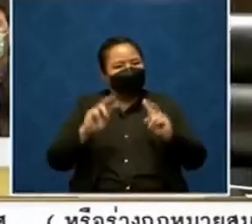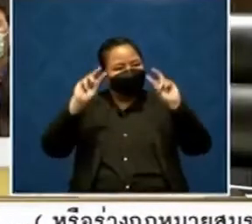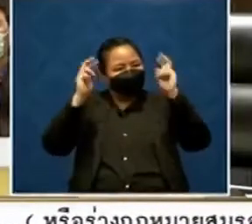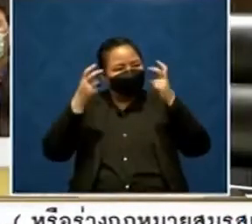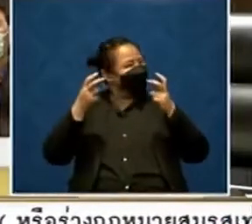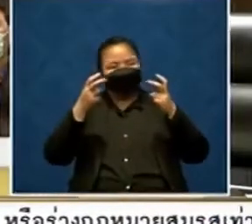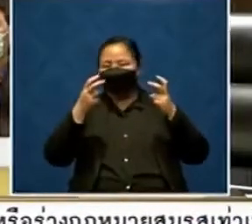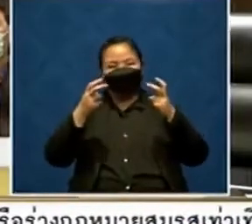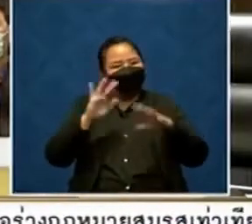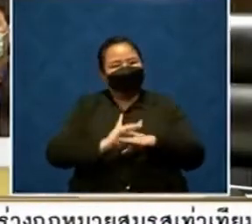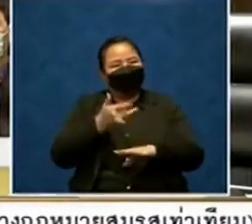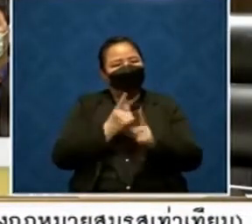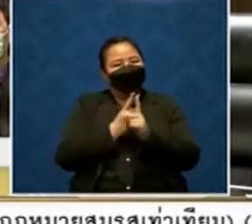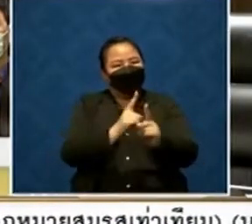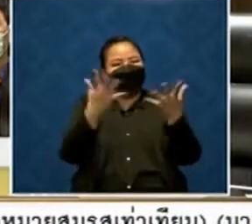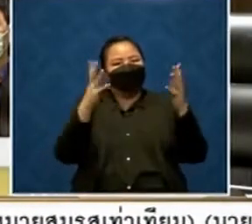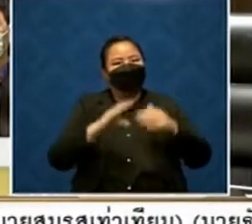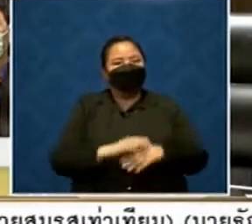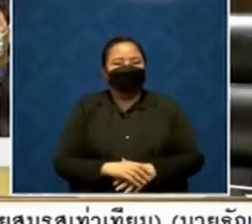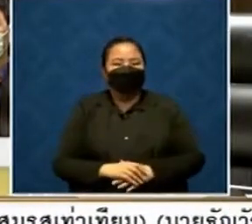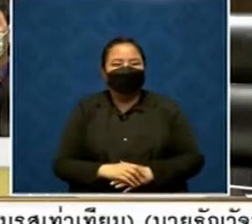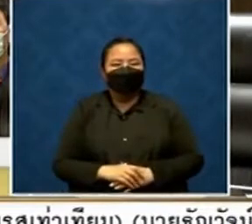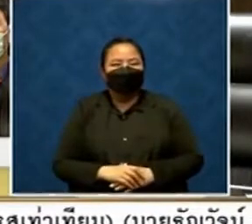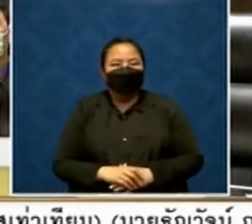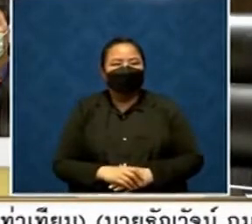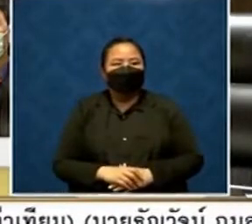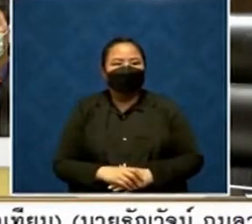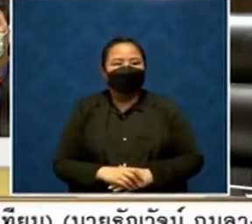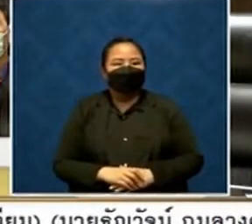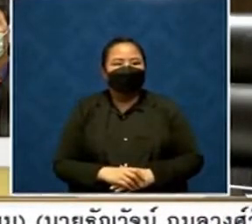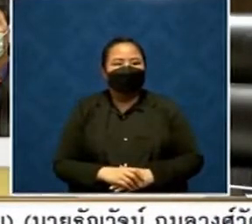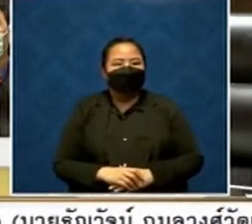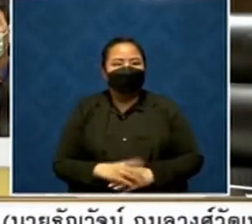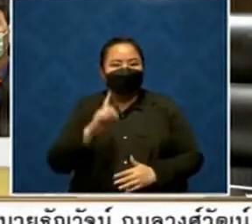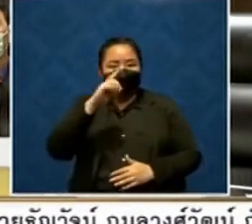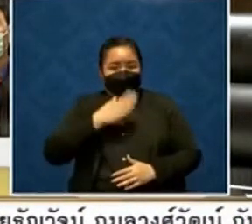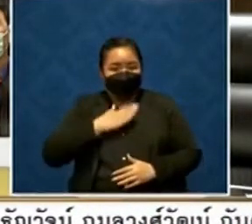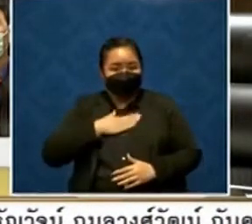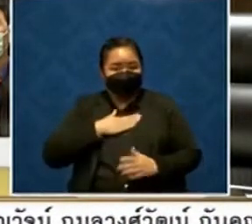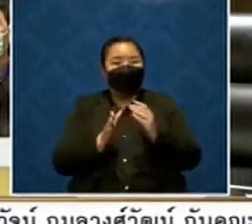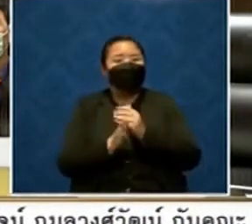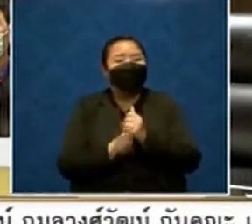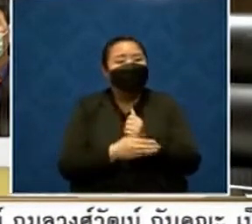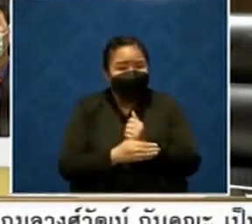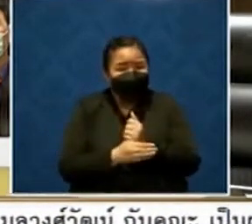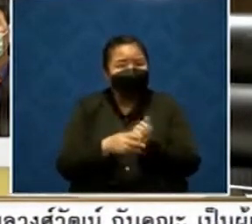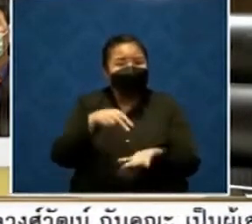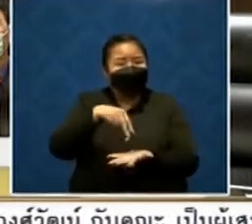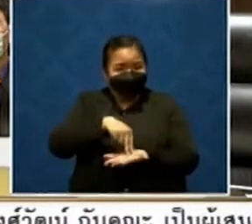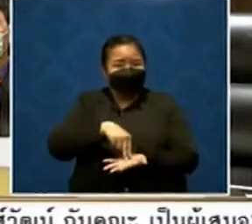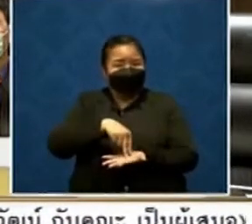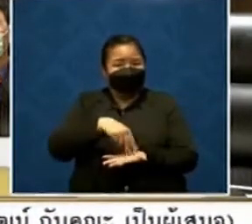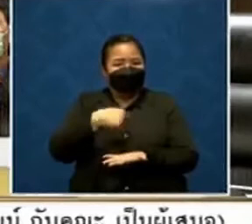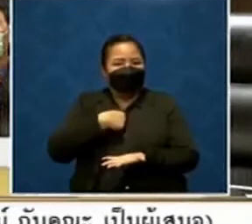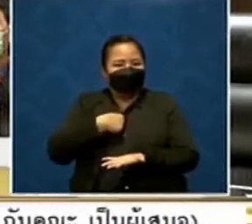านทำกันบ้านเกี่ยวกับคัดง้างในเรื่องข้อโต้แย้งในกฎหมายที่เราจะต้องจัดการและก็ดำเนินไปหลายมาตราแต่ในความเป็นนัก